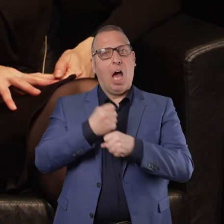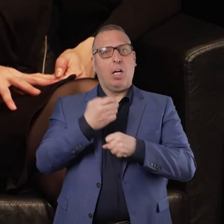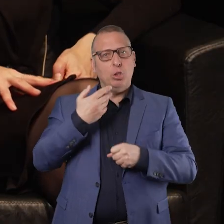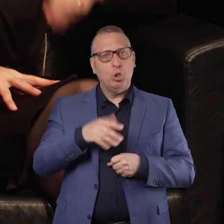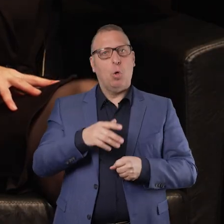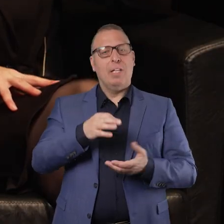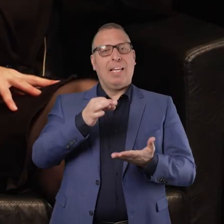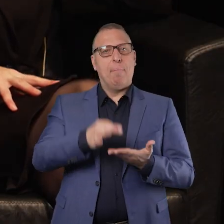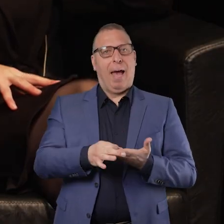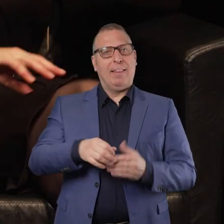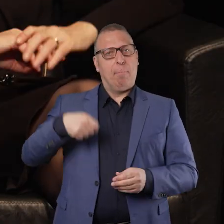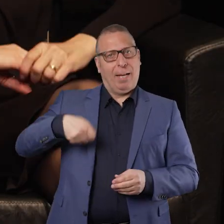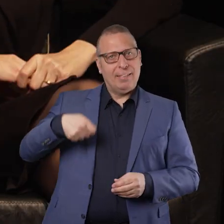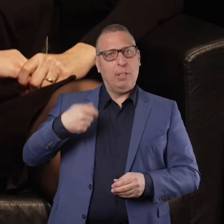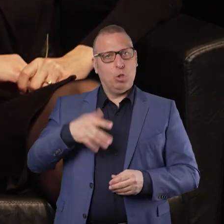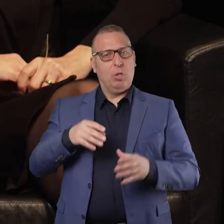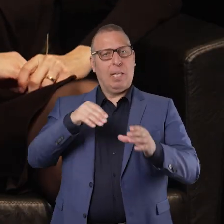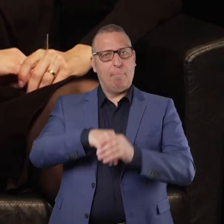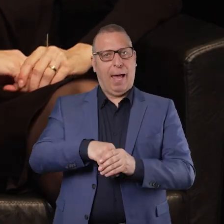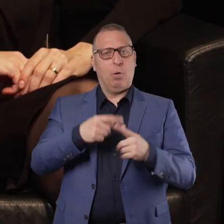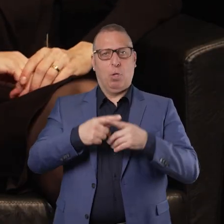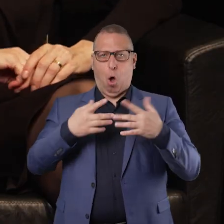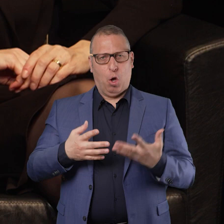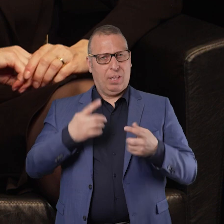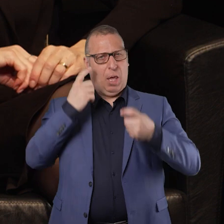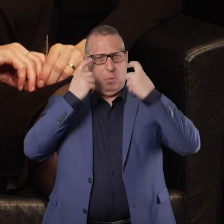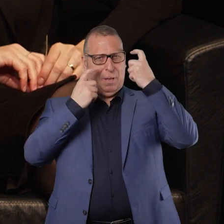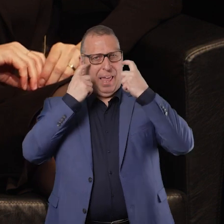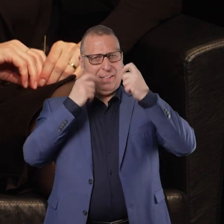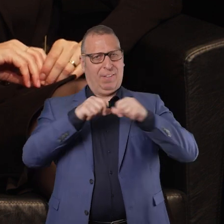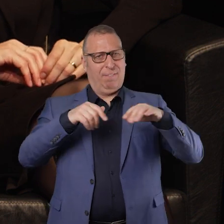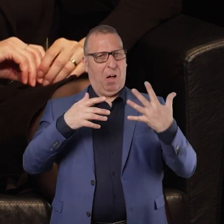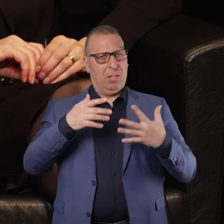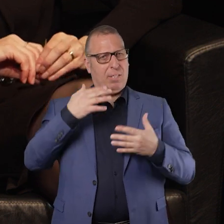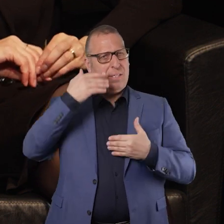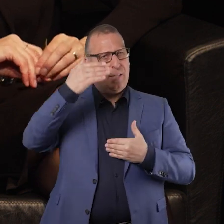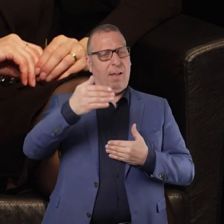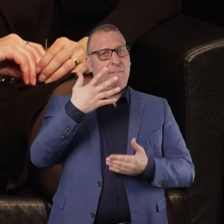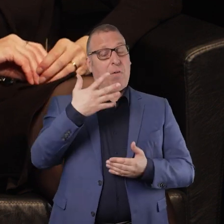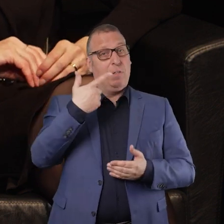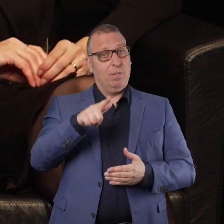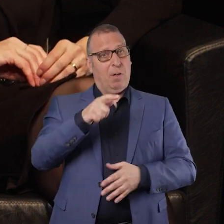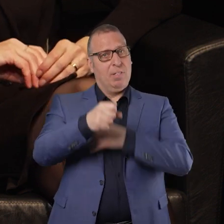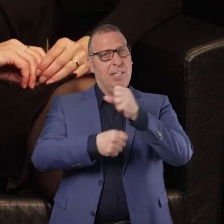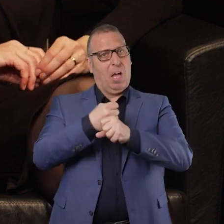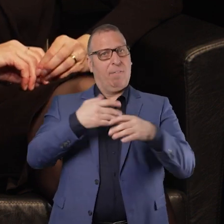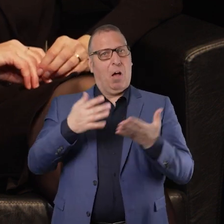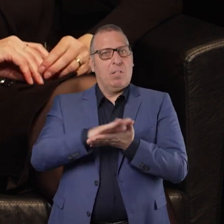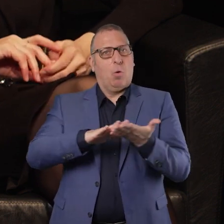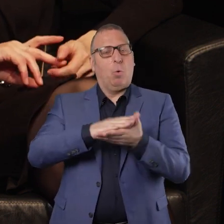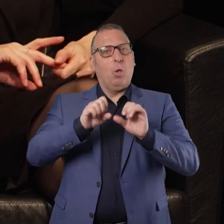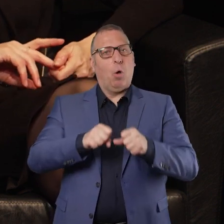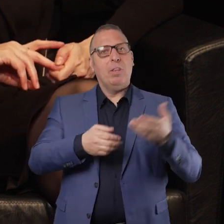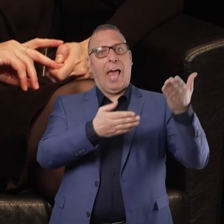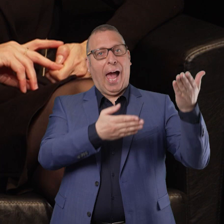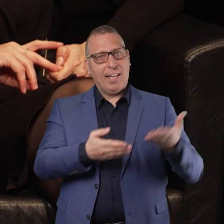Gemeindepräsident an diesen Feierlichkeiten dabei gewesen. Und ich habe mir heute überlegt, mit welchem Grund, dass ich dann in 25 Jahren könnte eingeladen